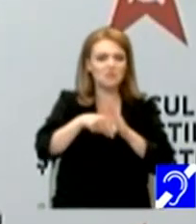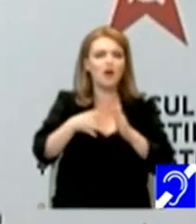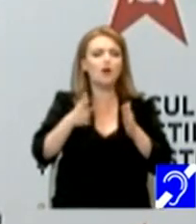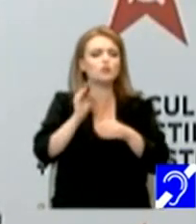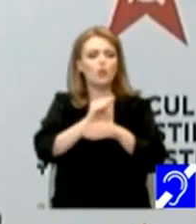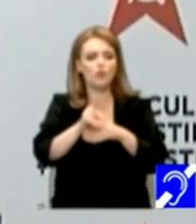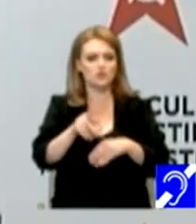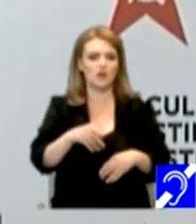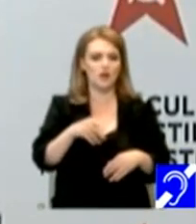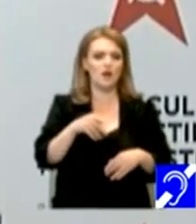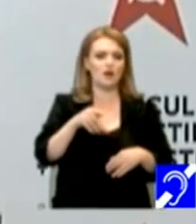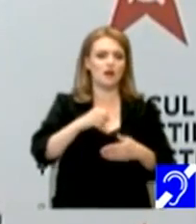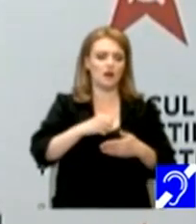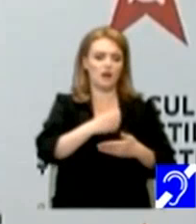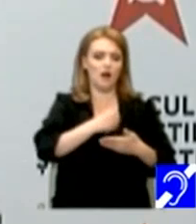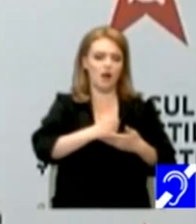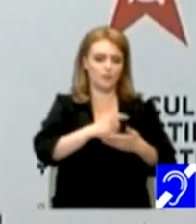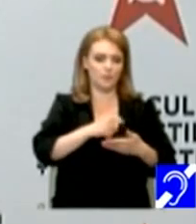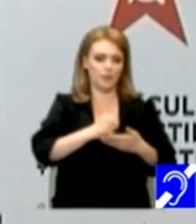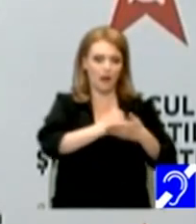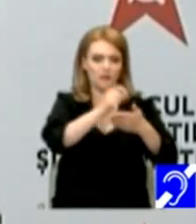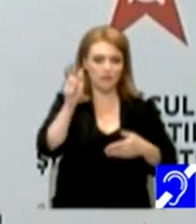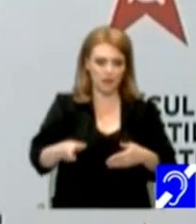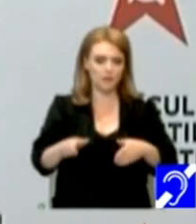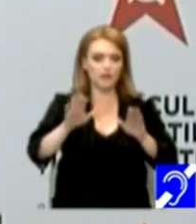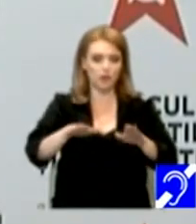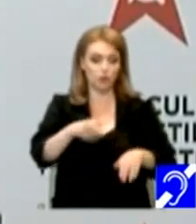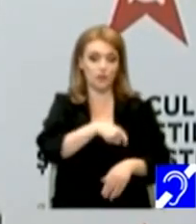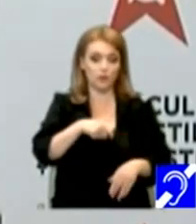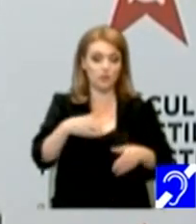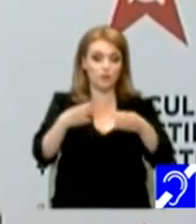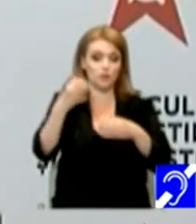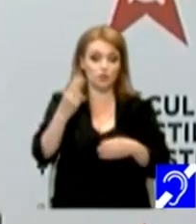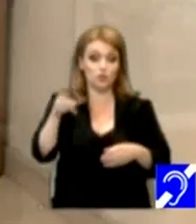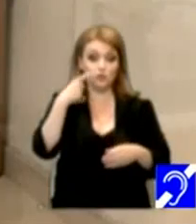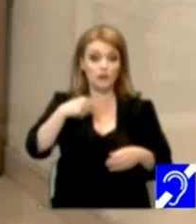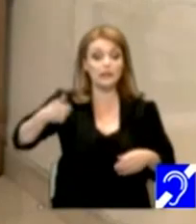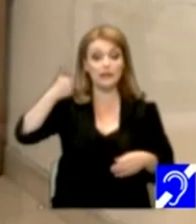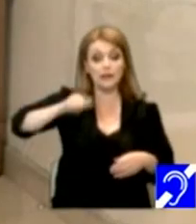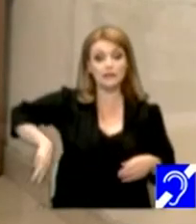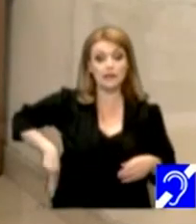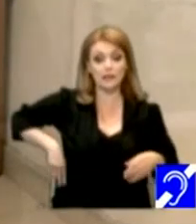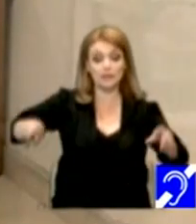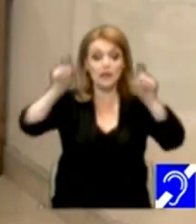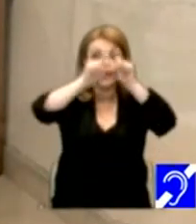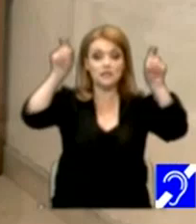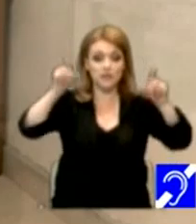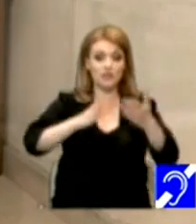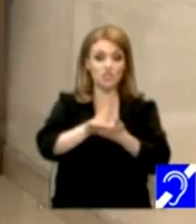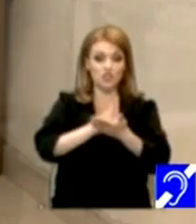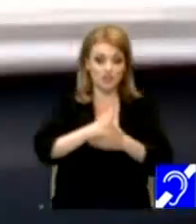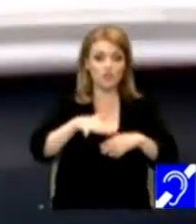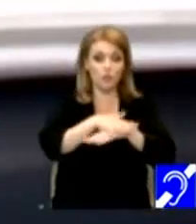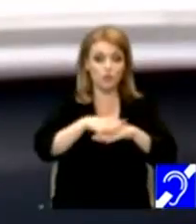Candidatul Blocului Electoral al Comuniștilor și Socialiștilor, Nichita Țurcan, susține că ieri directorul Agenției Servicii Publice a anunțat că doi